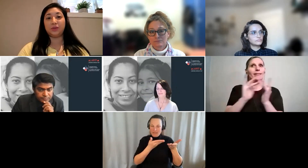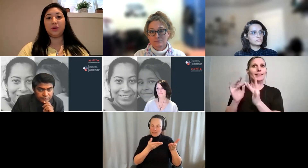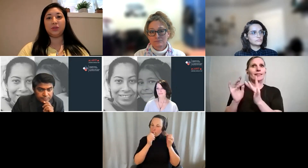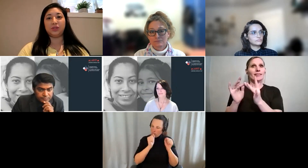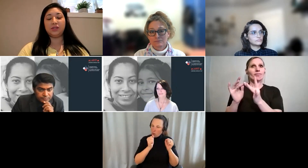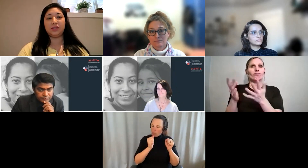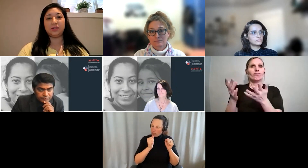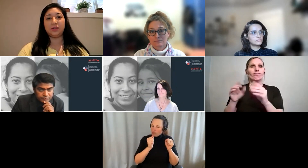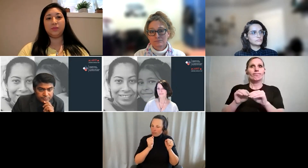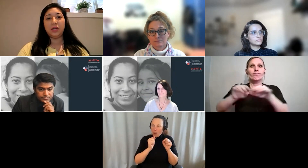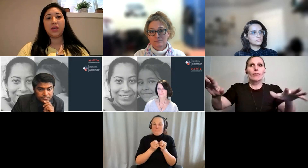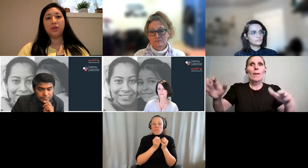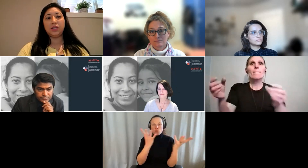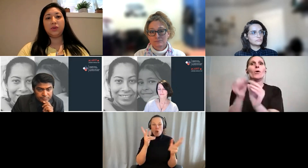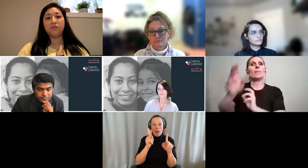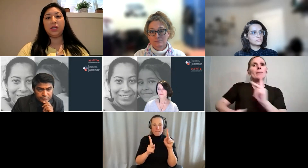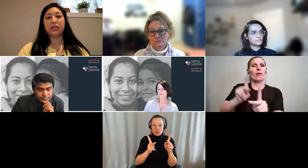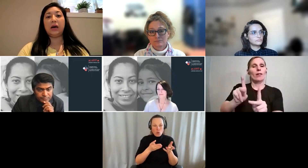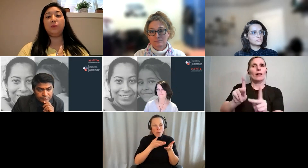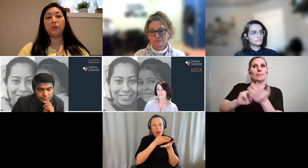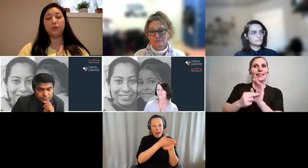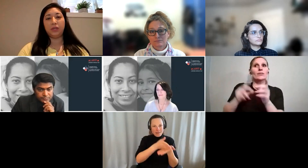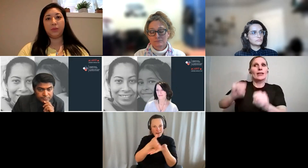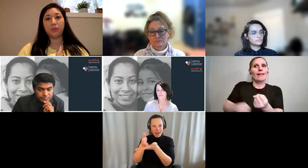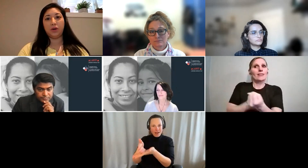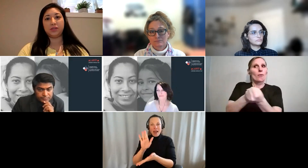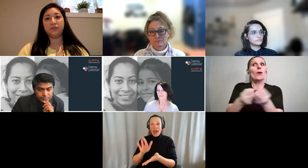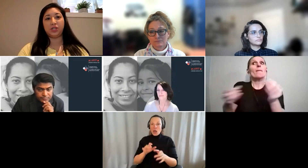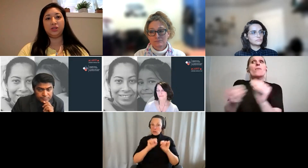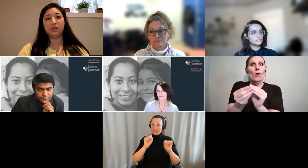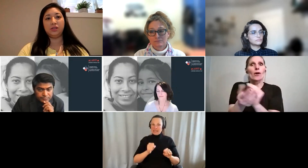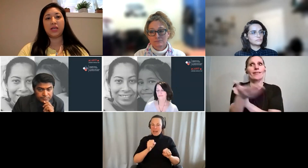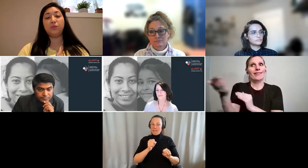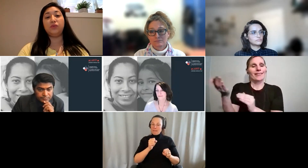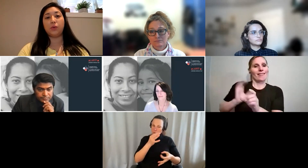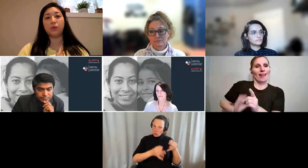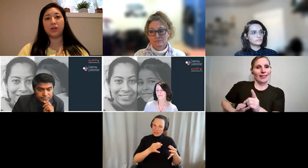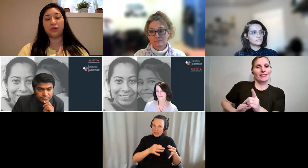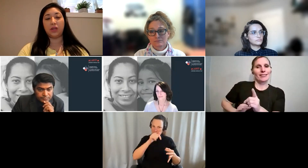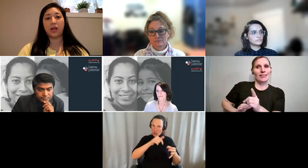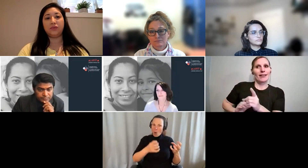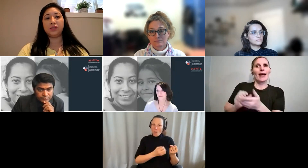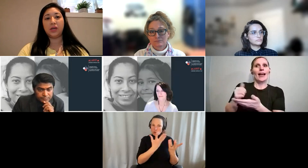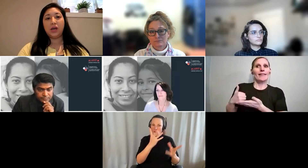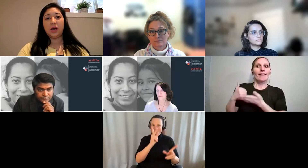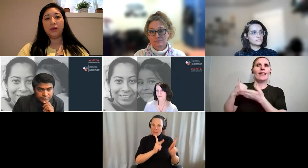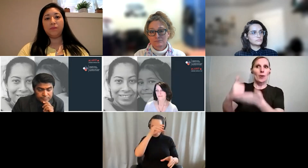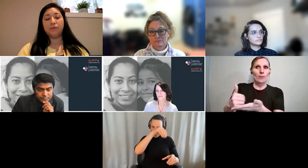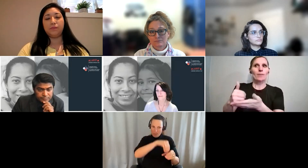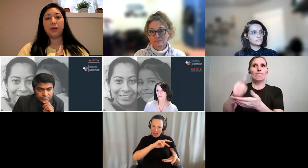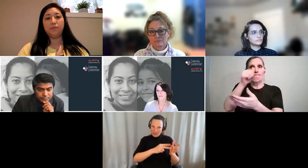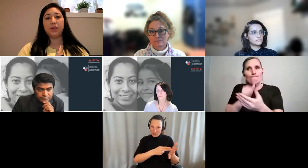gens impliqués dans le système de justice, ça veut dire qu'on a pu aider plus de gens à faire des changements positifs et avancer dans leur vie.